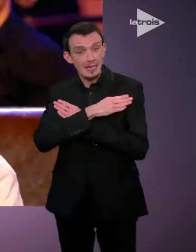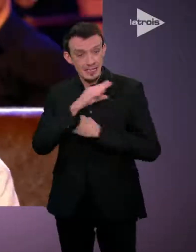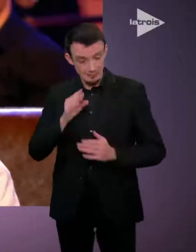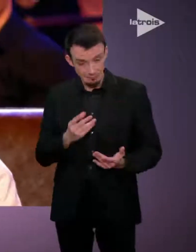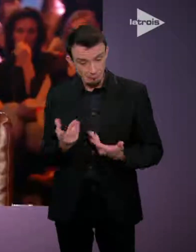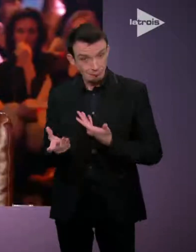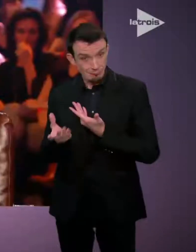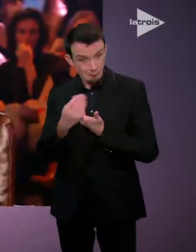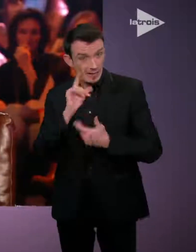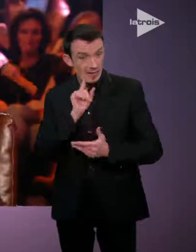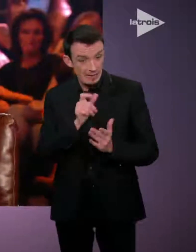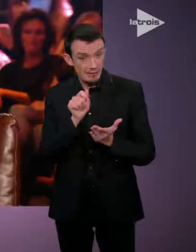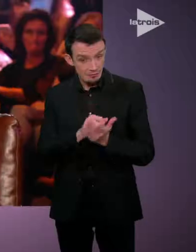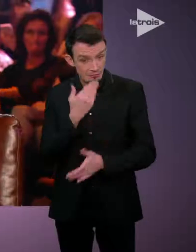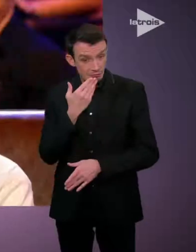bonsoir.